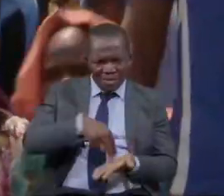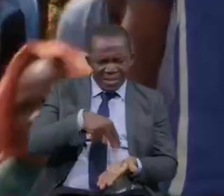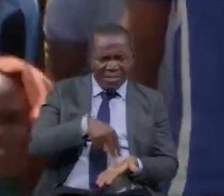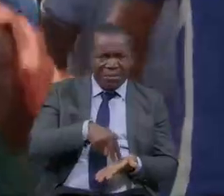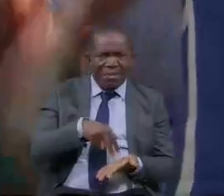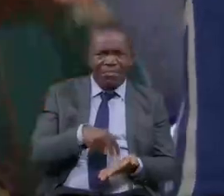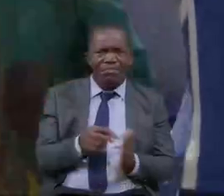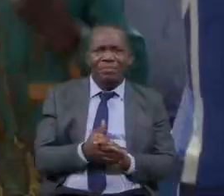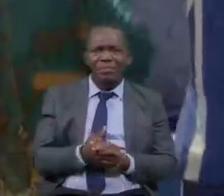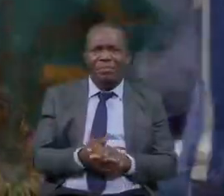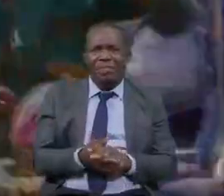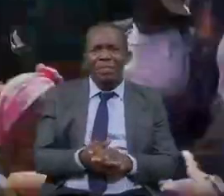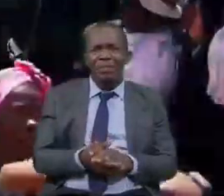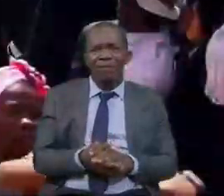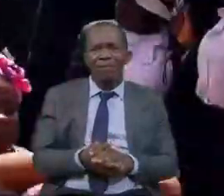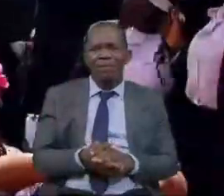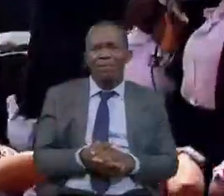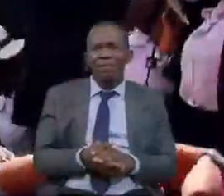Reconnais sa présence dans ta vie.